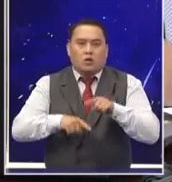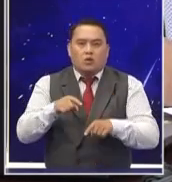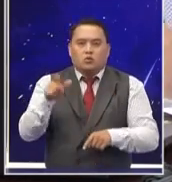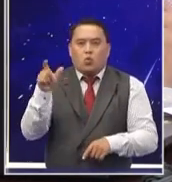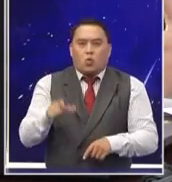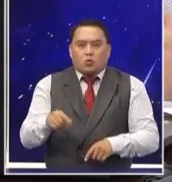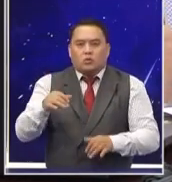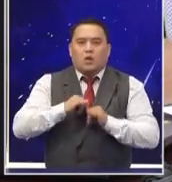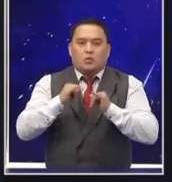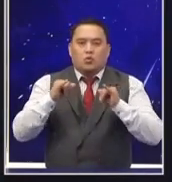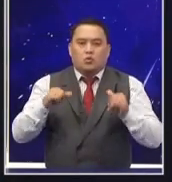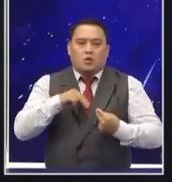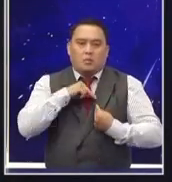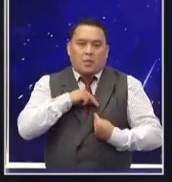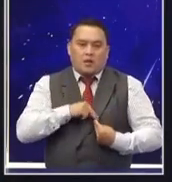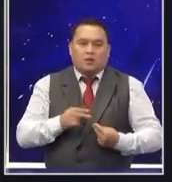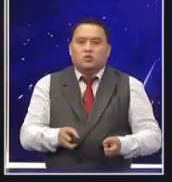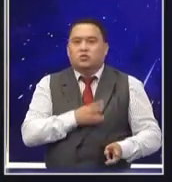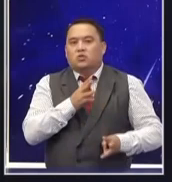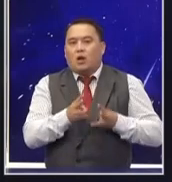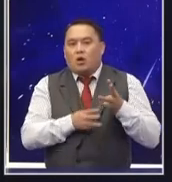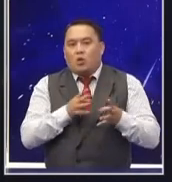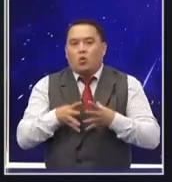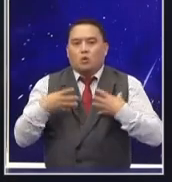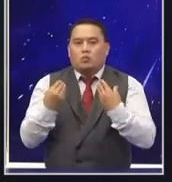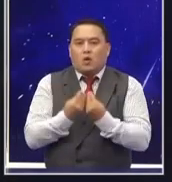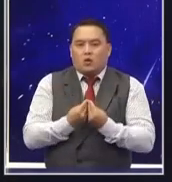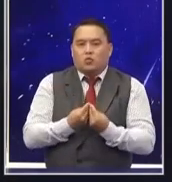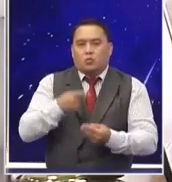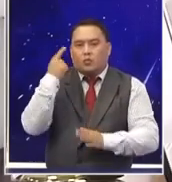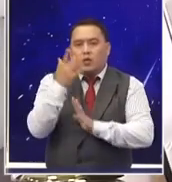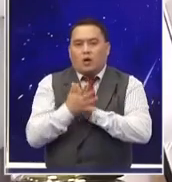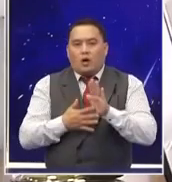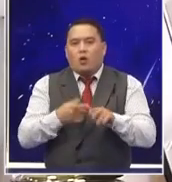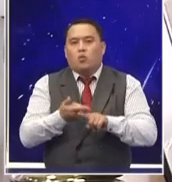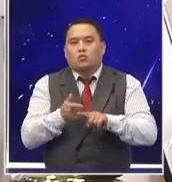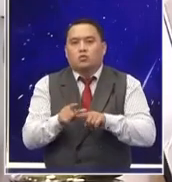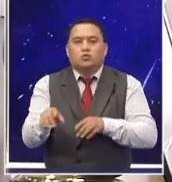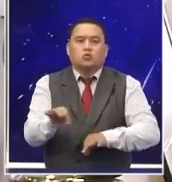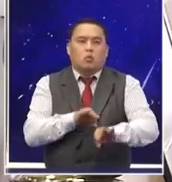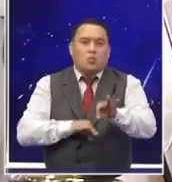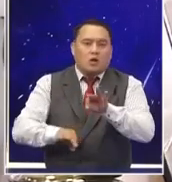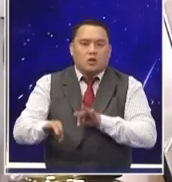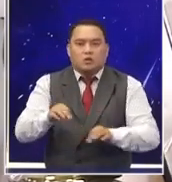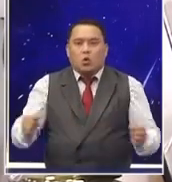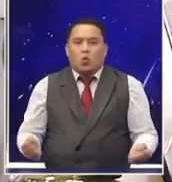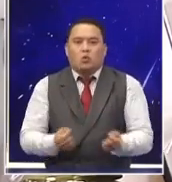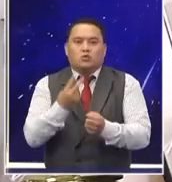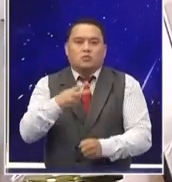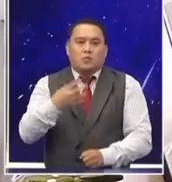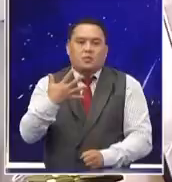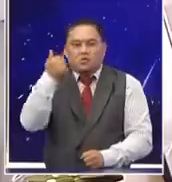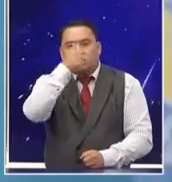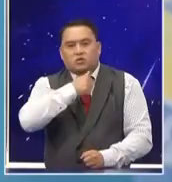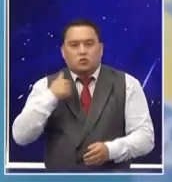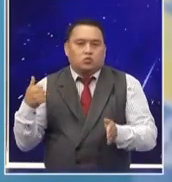тұлғалық қабілетін дамыту, еңбекке деген талпыныс, отбасылық құндылықты ұғындыру. Аталған жоба партия тарапынан қолдау тапса,